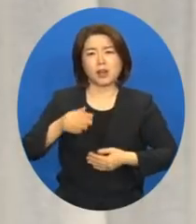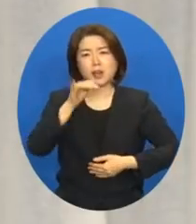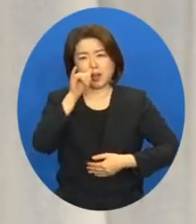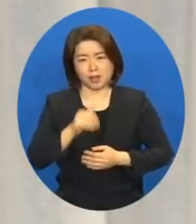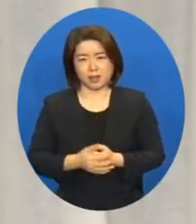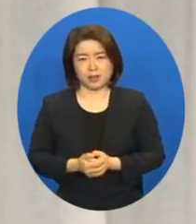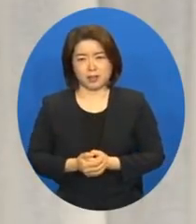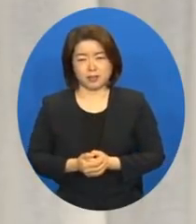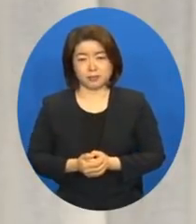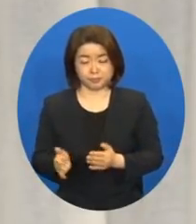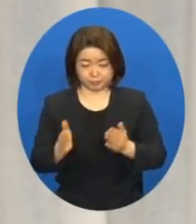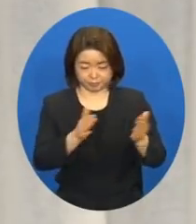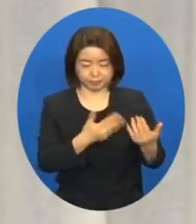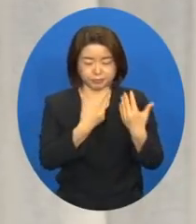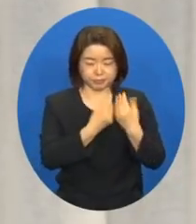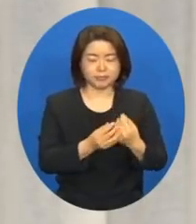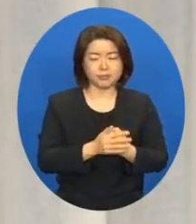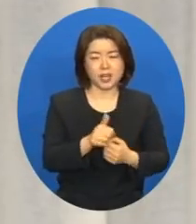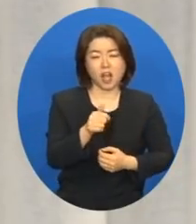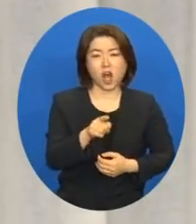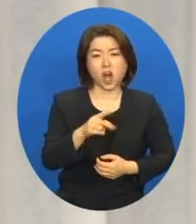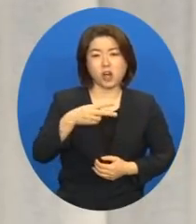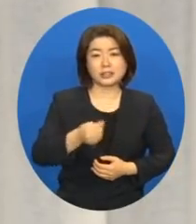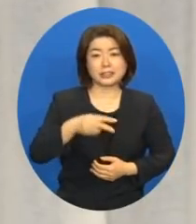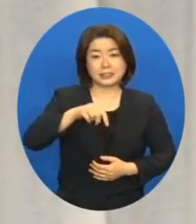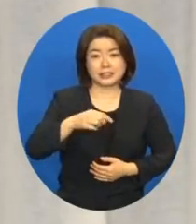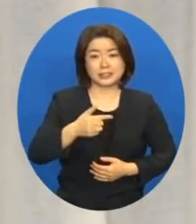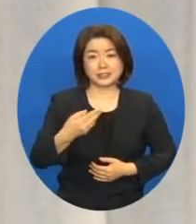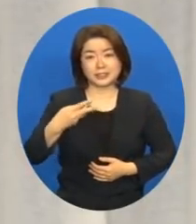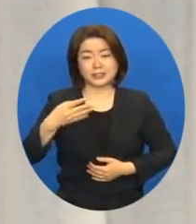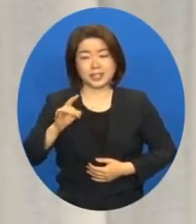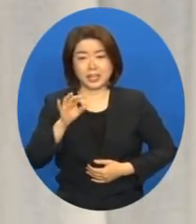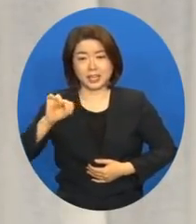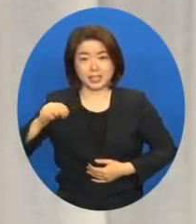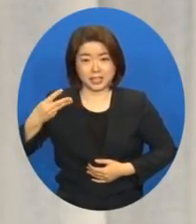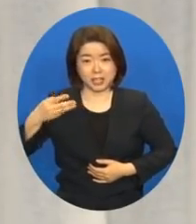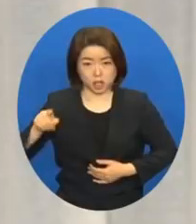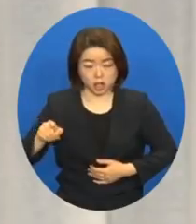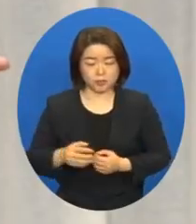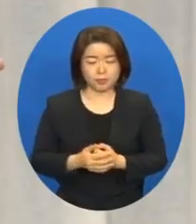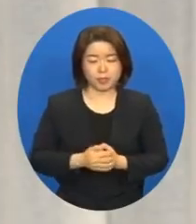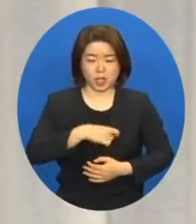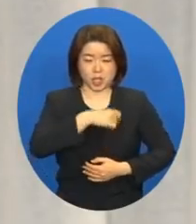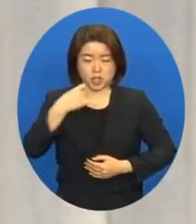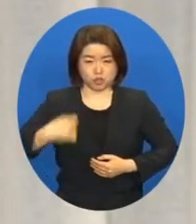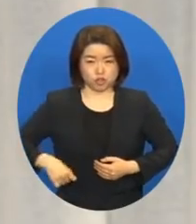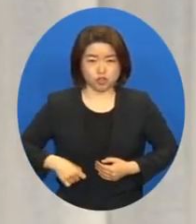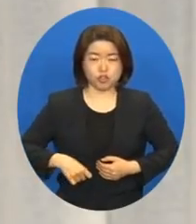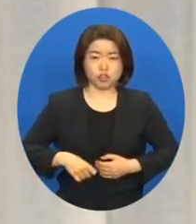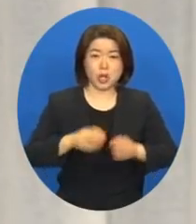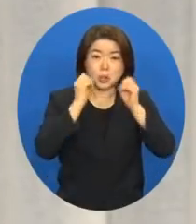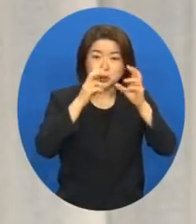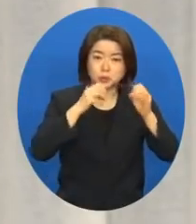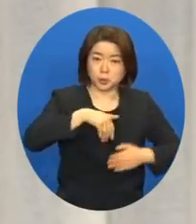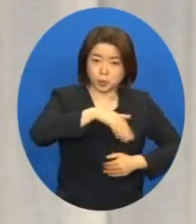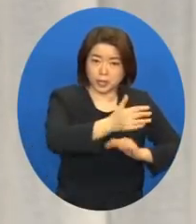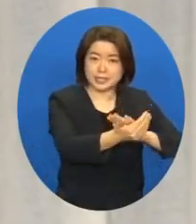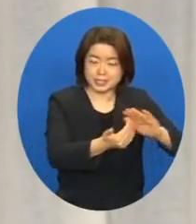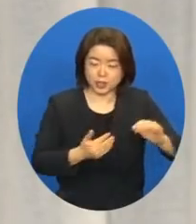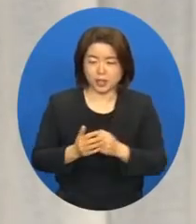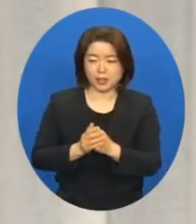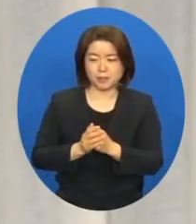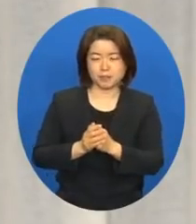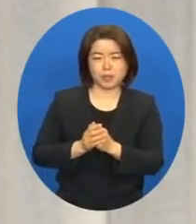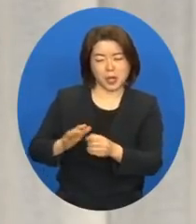허슨 테일러 선교사님이 중국에 선교사로 가시기 전에 그는 사랑하는 자매가 있었습니다.